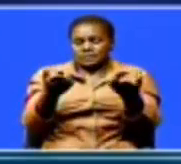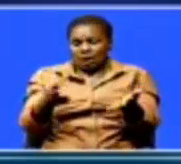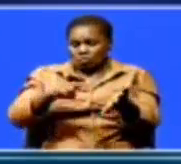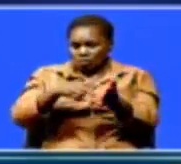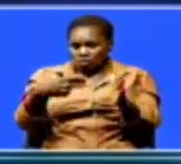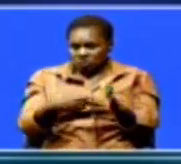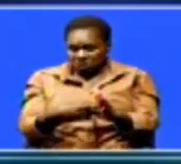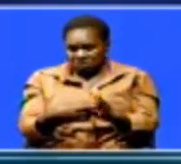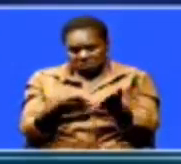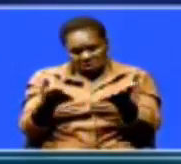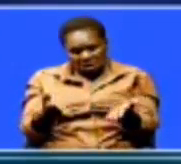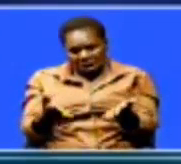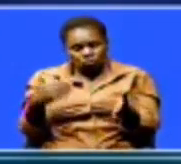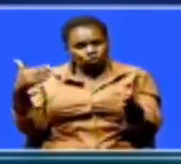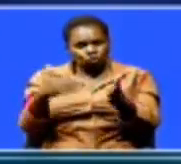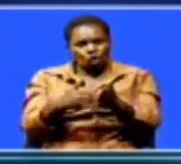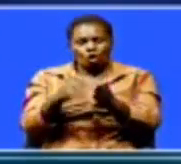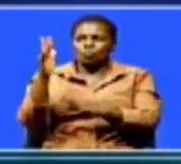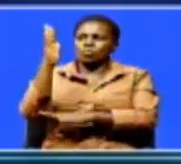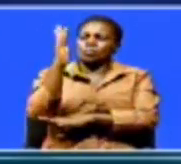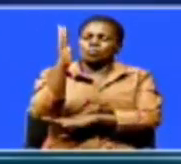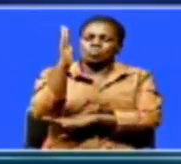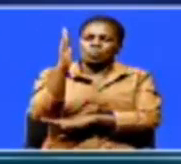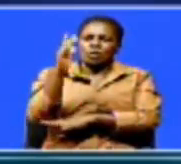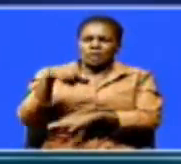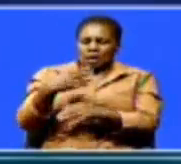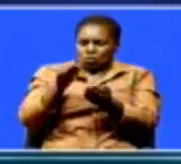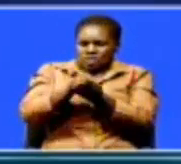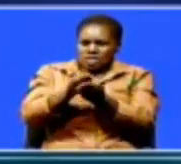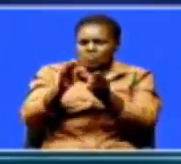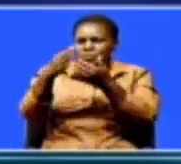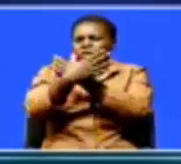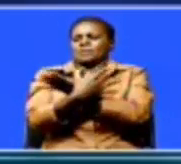mradi sasa hiyo mambo hatufanyi tena, tunashuhudika tu kwa kipepeo.